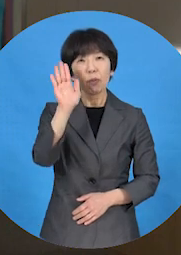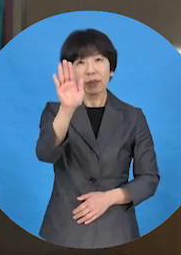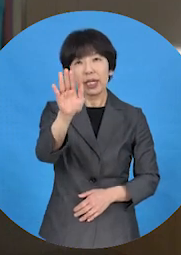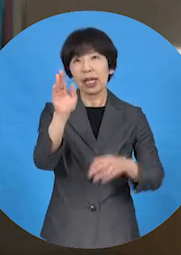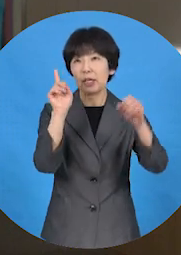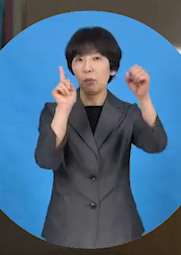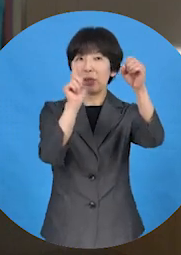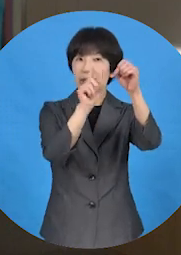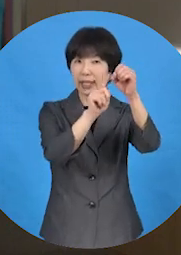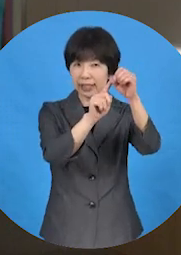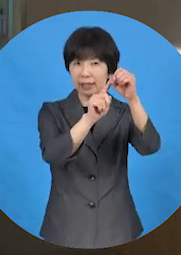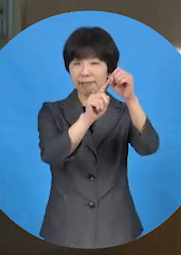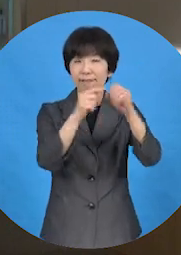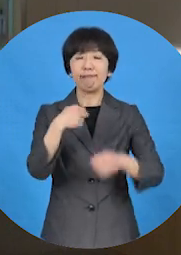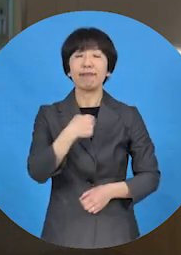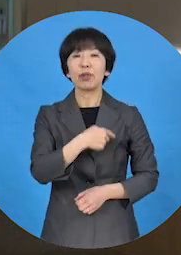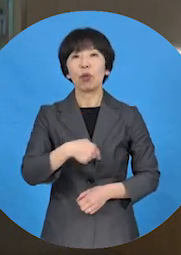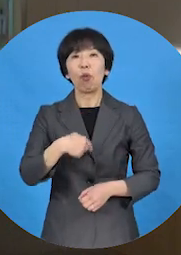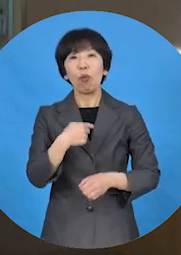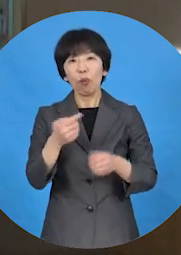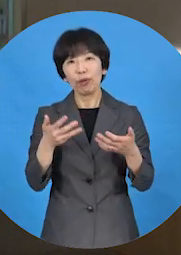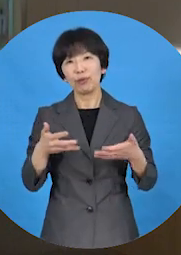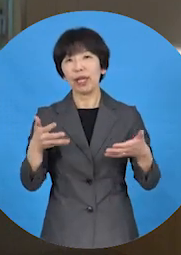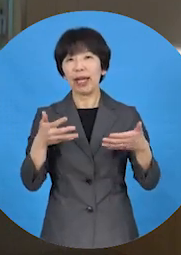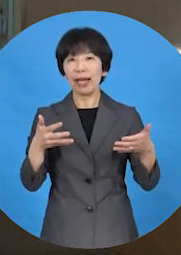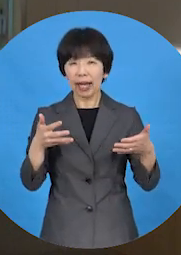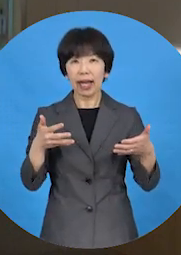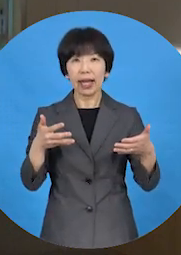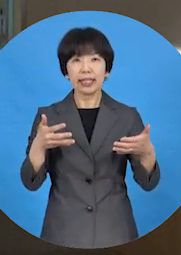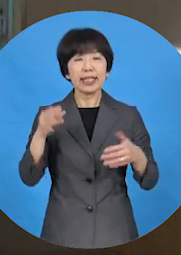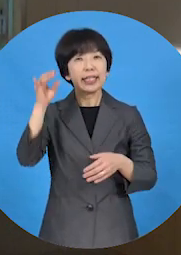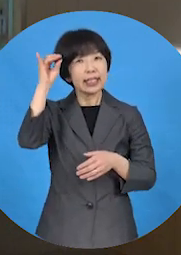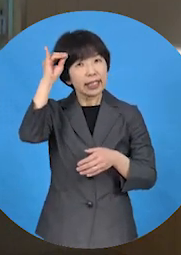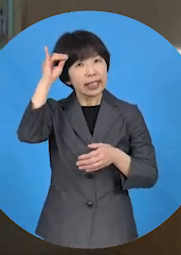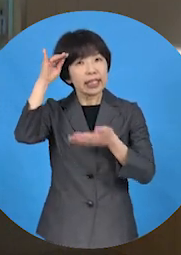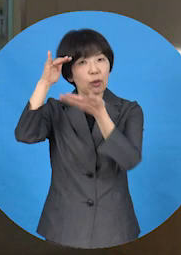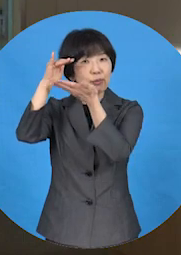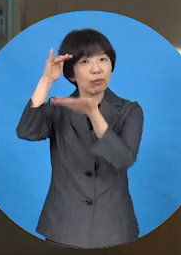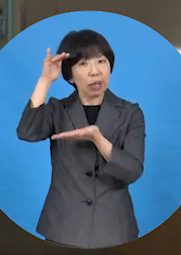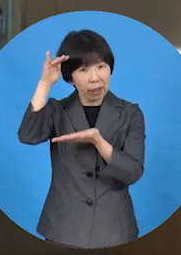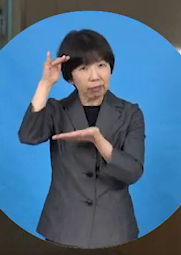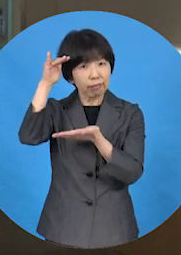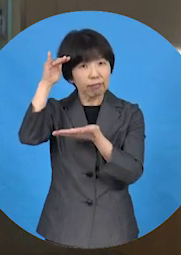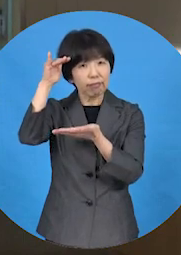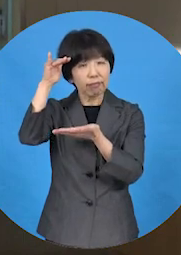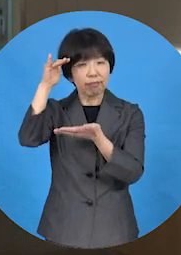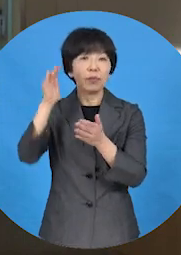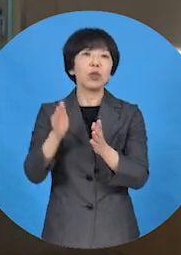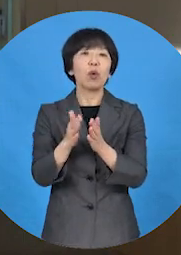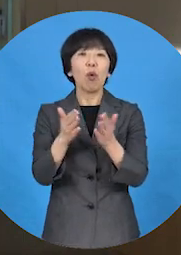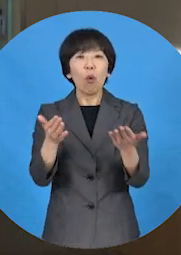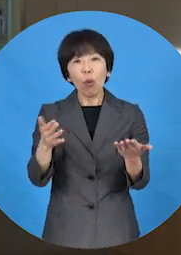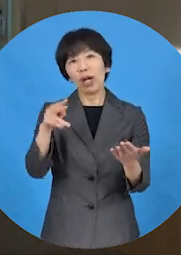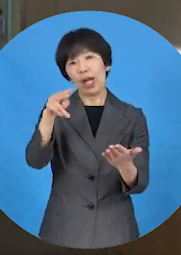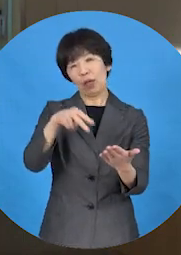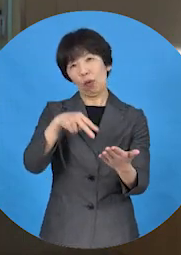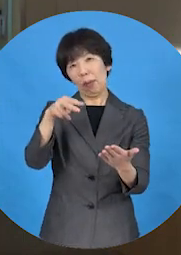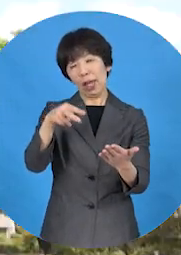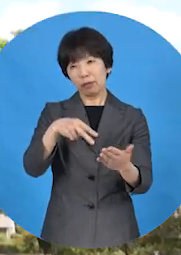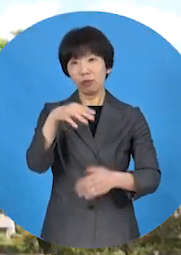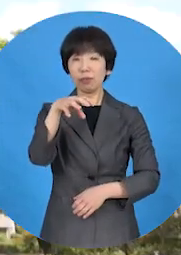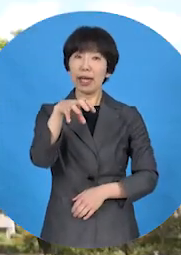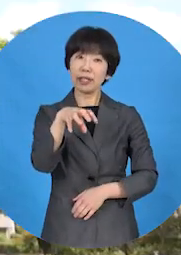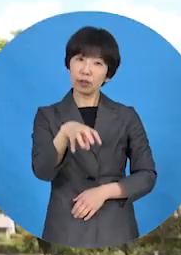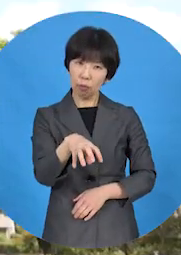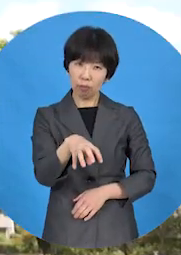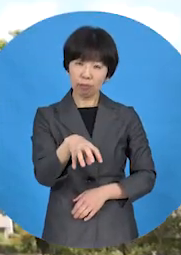でいくという視点、それから心の豊かさと新しい価値の創造という地の拠点としての視点、またですね、この公